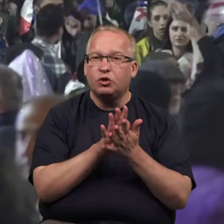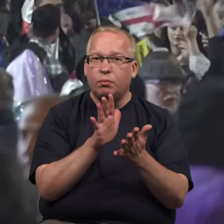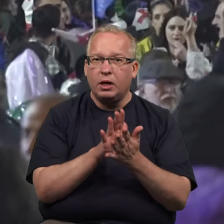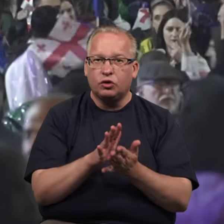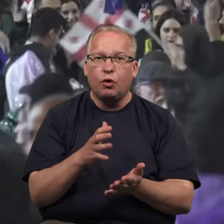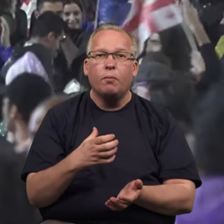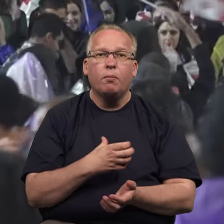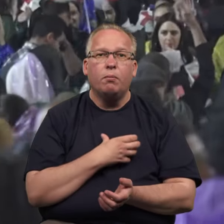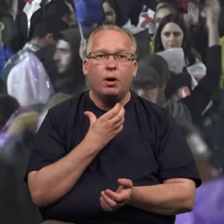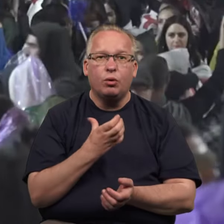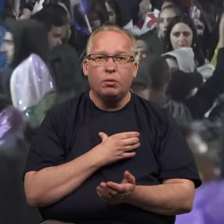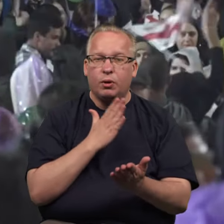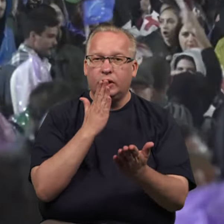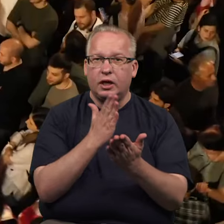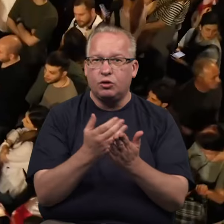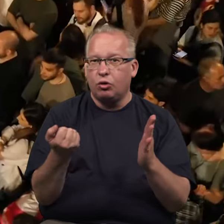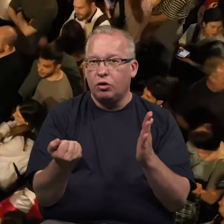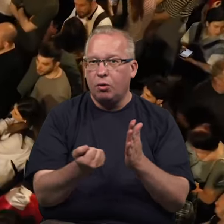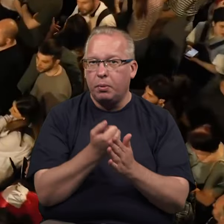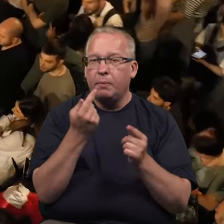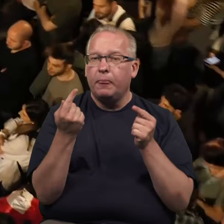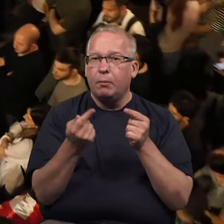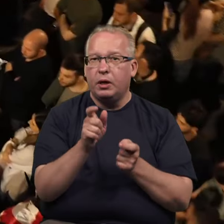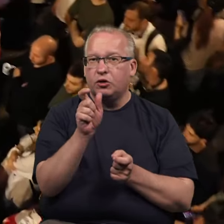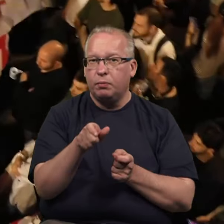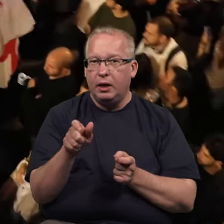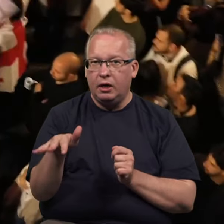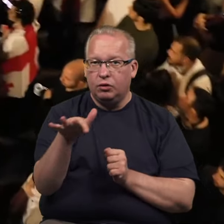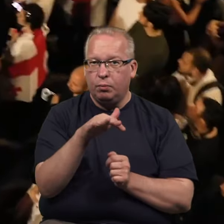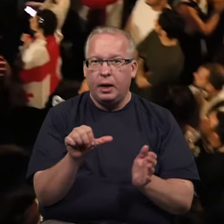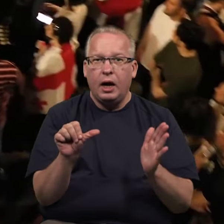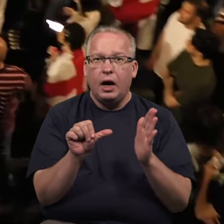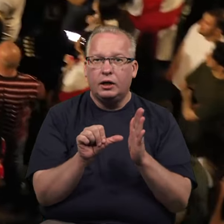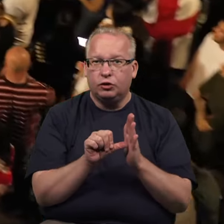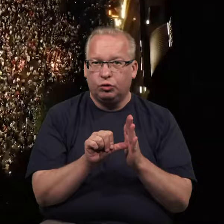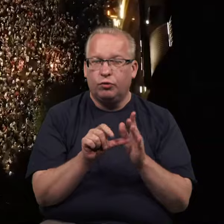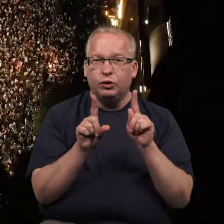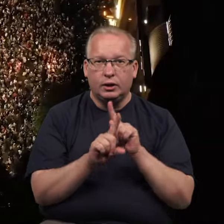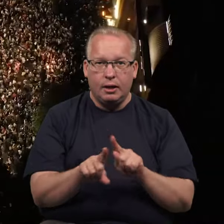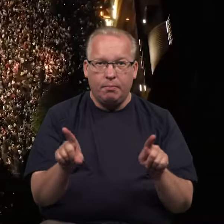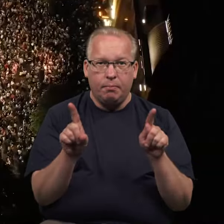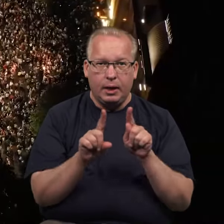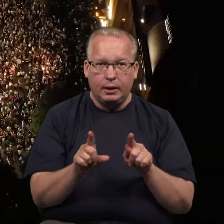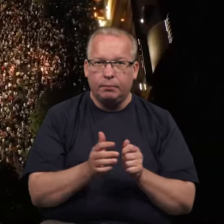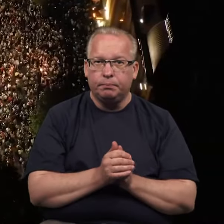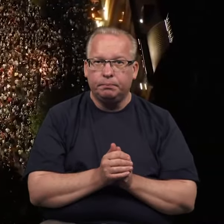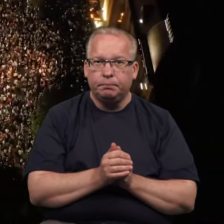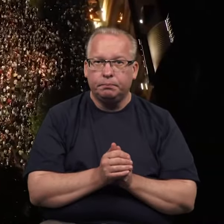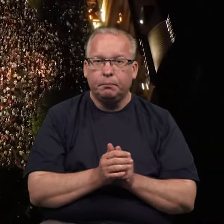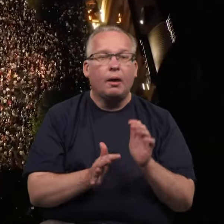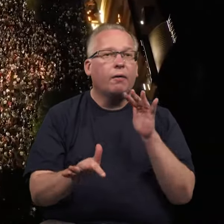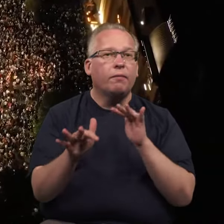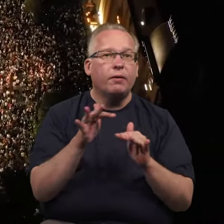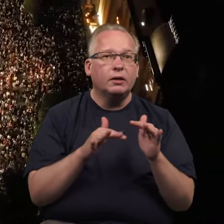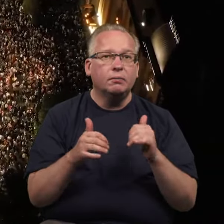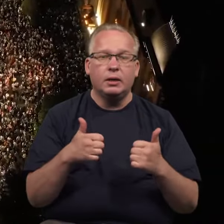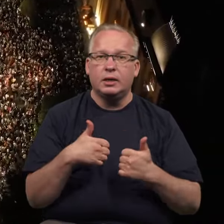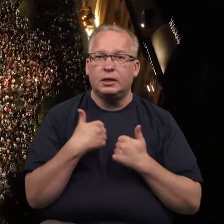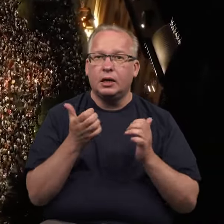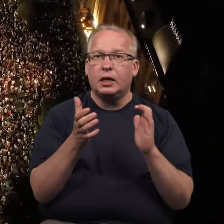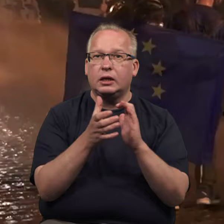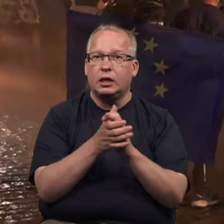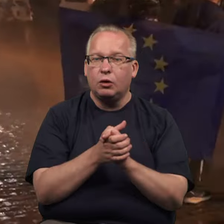bauginimo ir tiesioginio fizinio smurto prieš pilietinės visuomenės atstovus kampaniją. Pabrėžia, veiksmai, kuriais siekiama slopinti